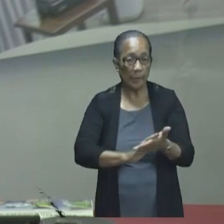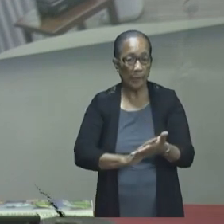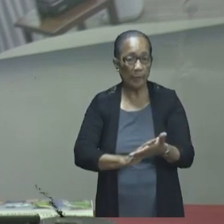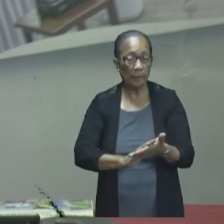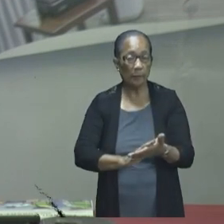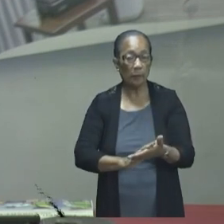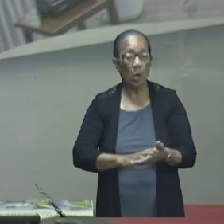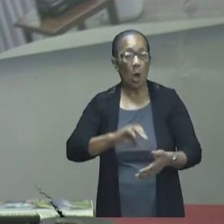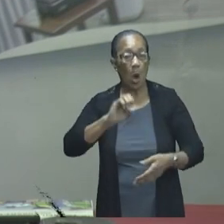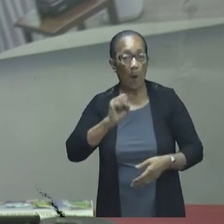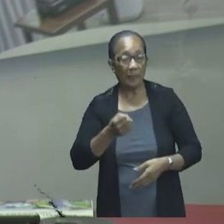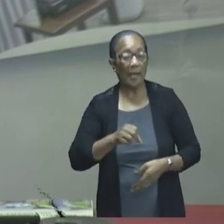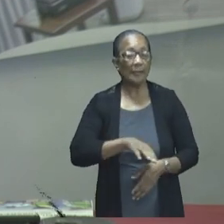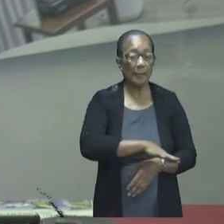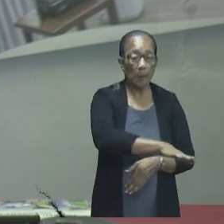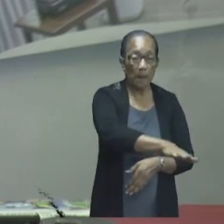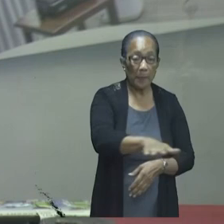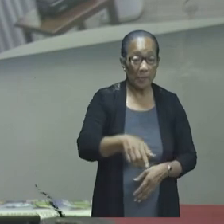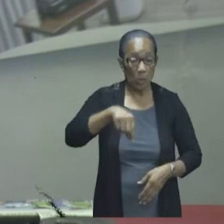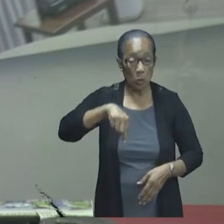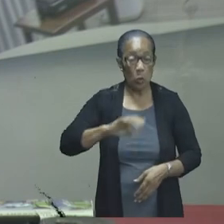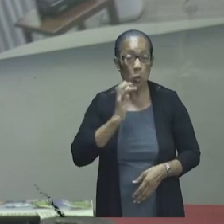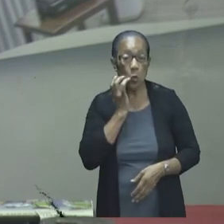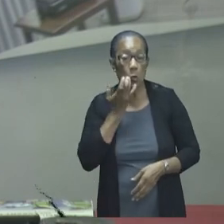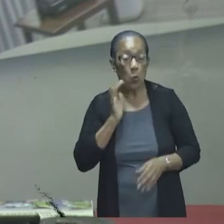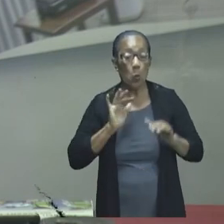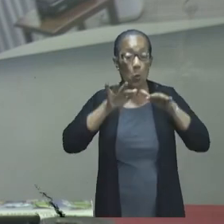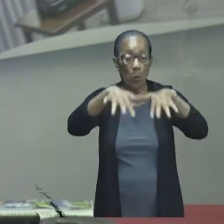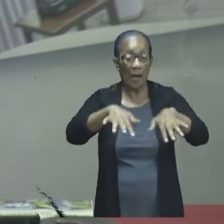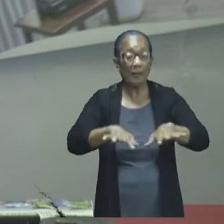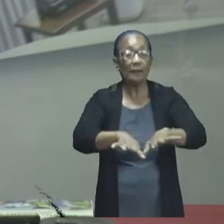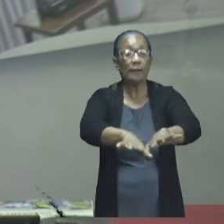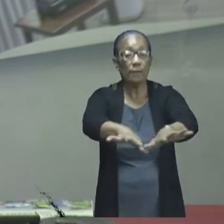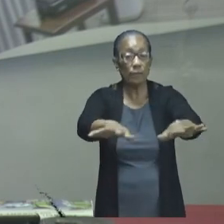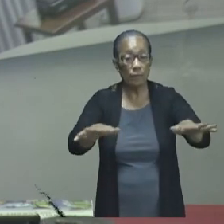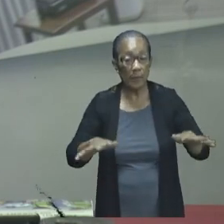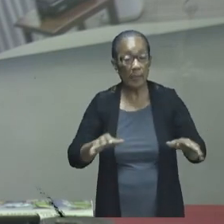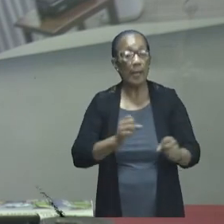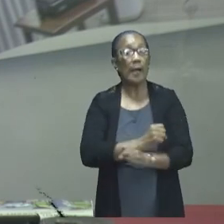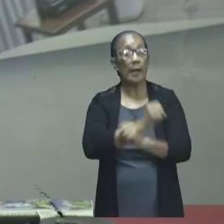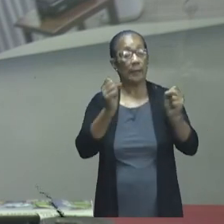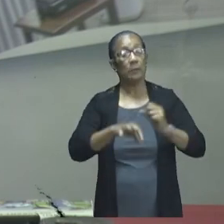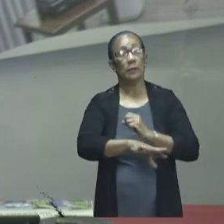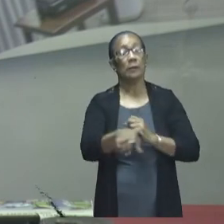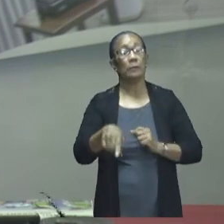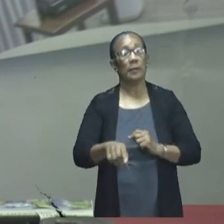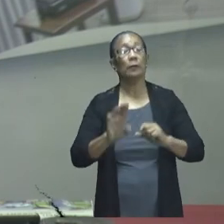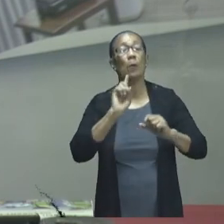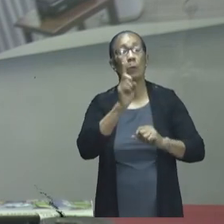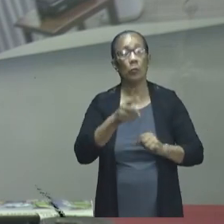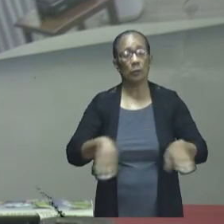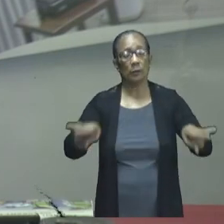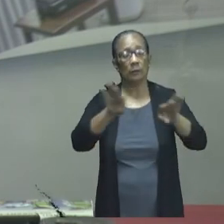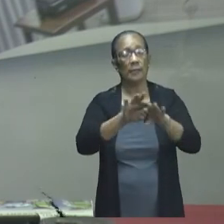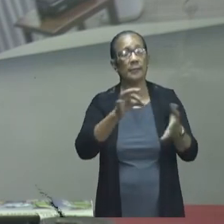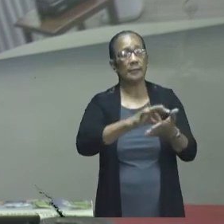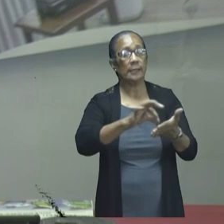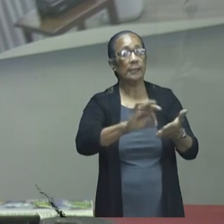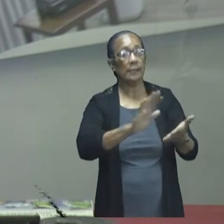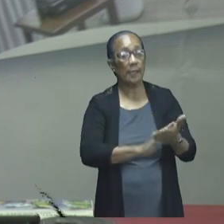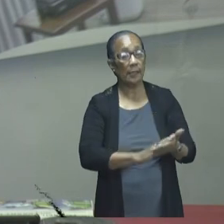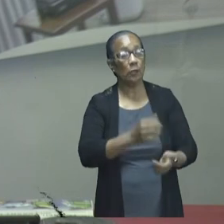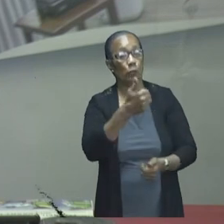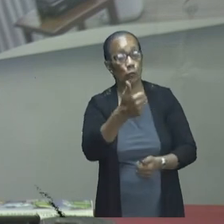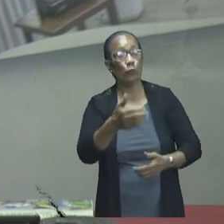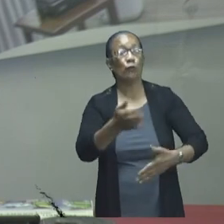gebieden die op dit moment getroffen zijn door water overlast is het moet nog getekend worden het is goed voorbereid